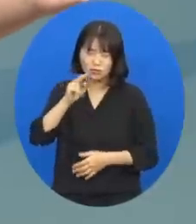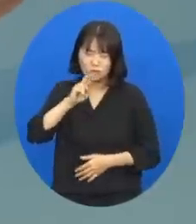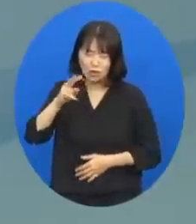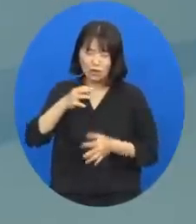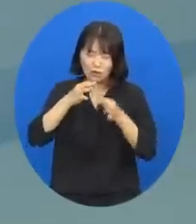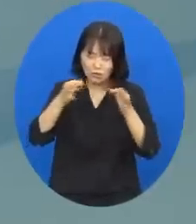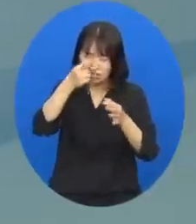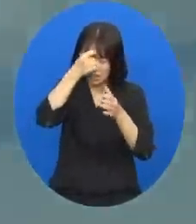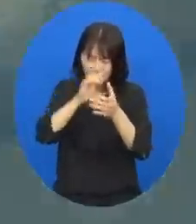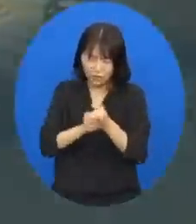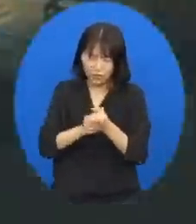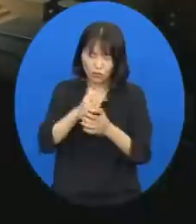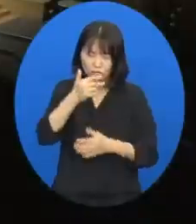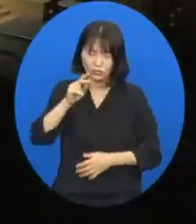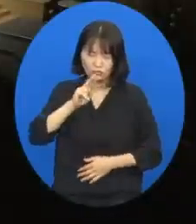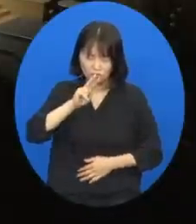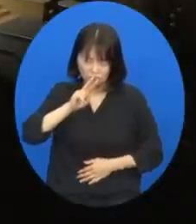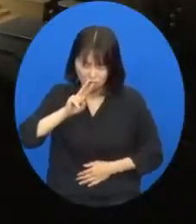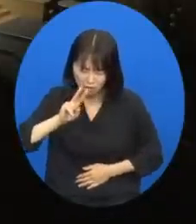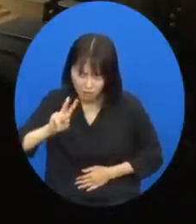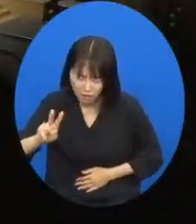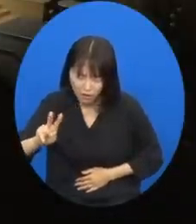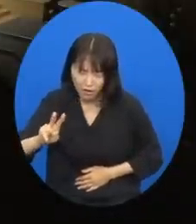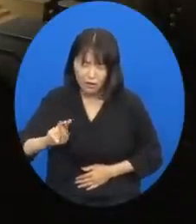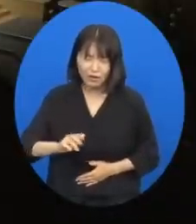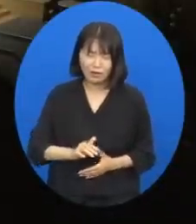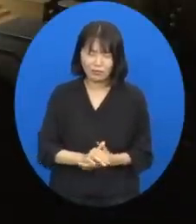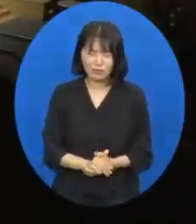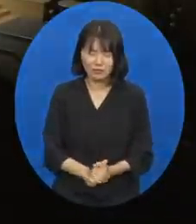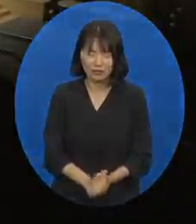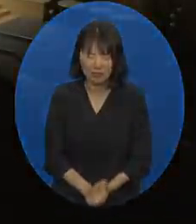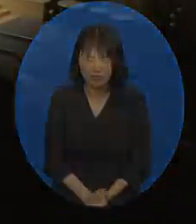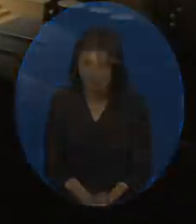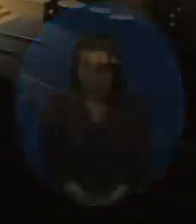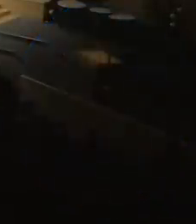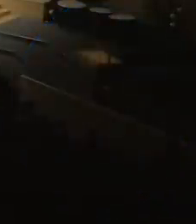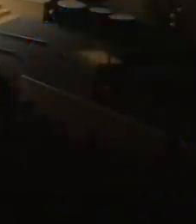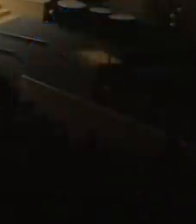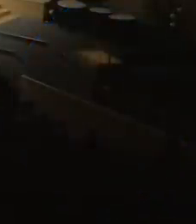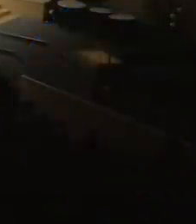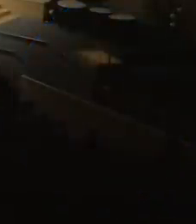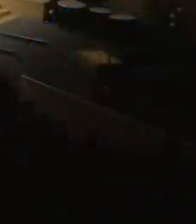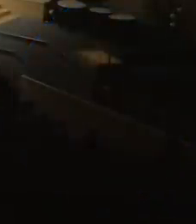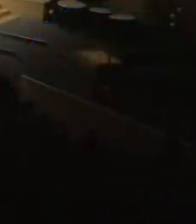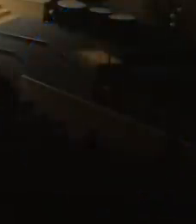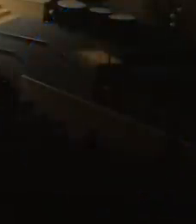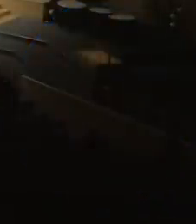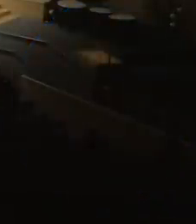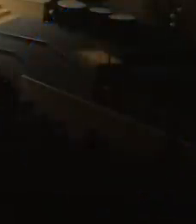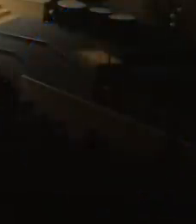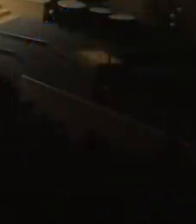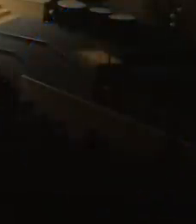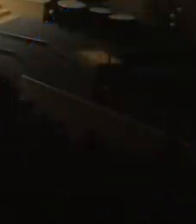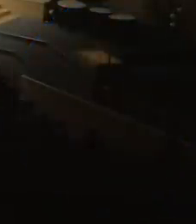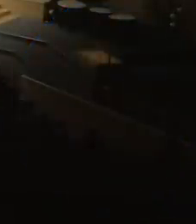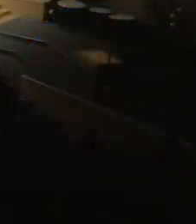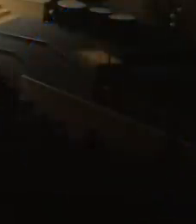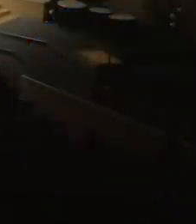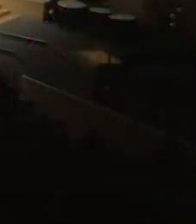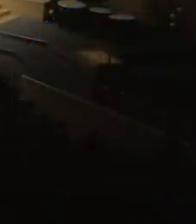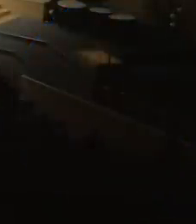하겠읍니다 수요 아 아 아 뭐 힘들게 하고 4 시험 되었던거 써